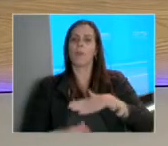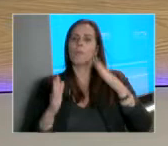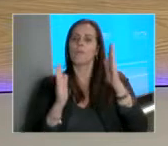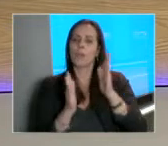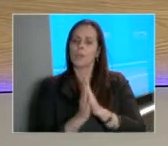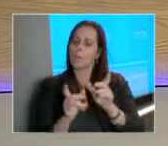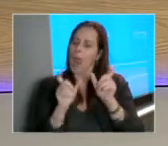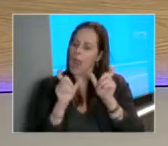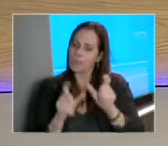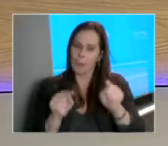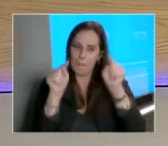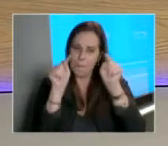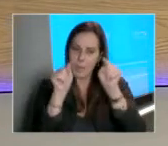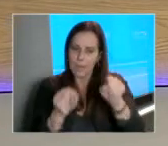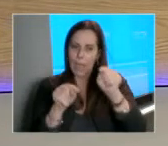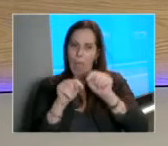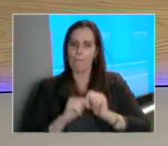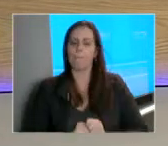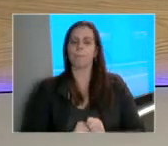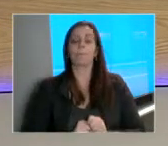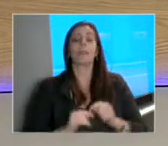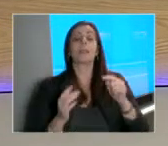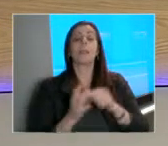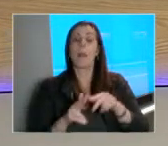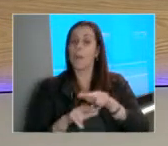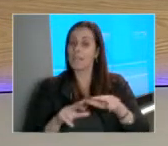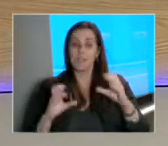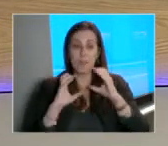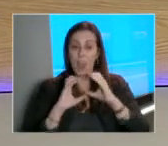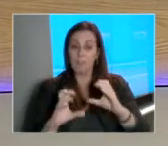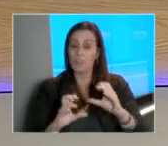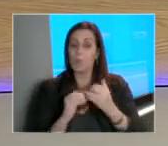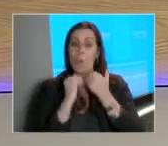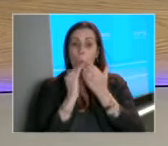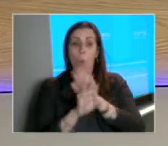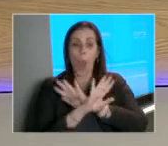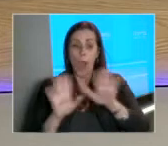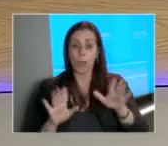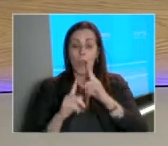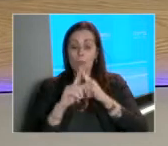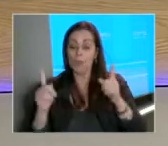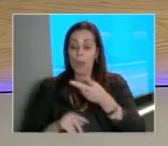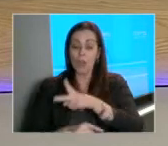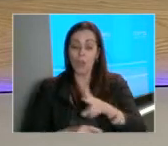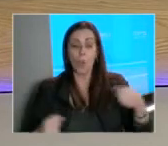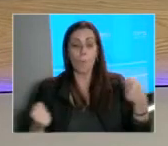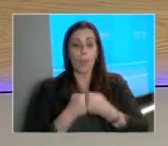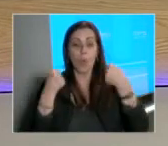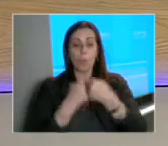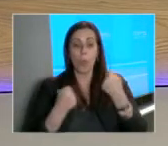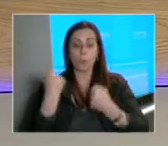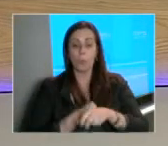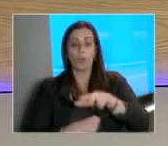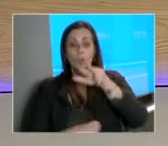מבקשים חסינות מכם נבחרי הציבור, כי המצב על הכבישים הוא בכי רע. השנה נהרגו בתאונות דרכים